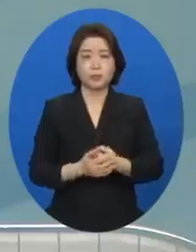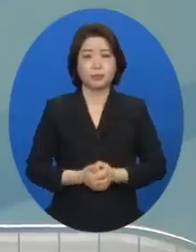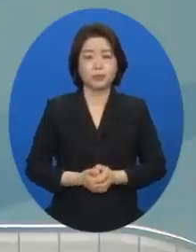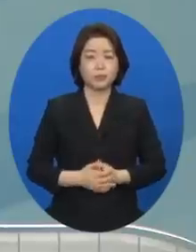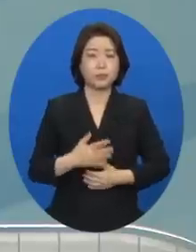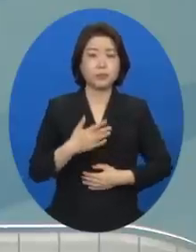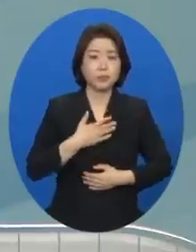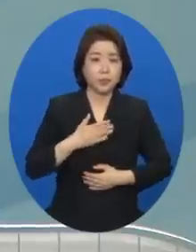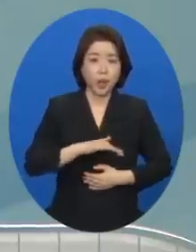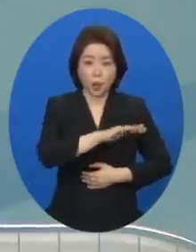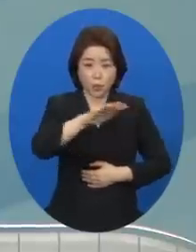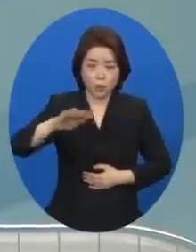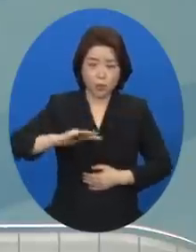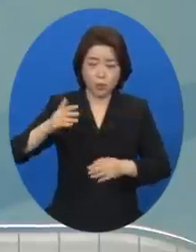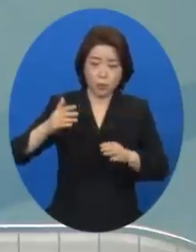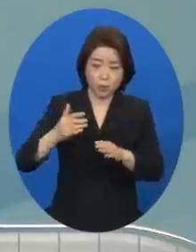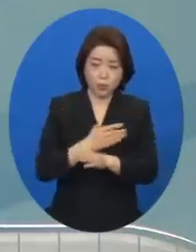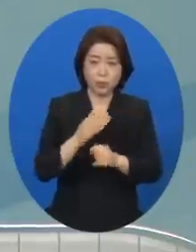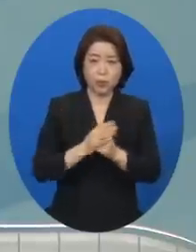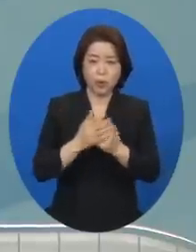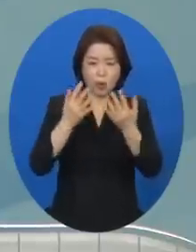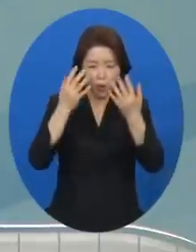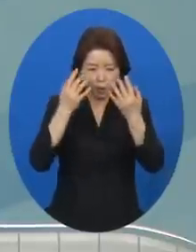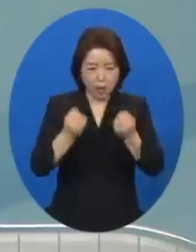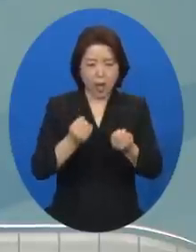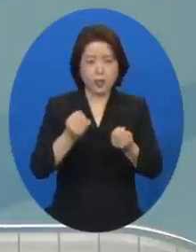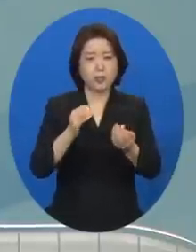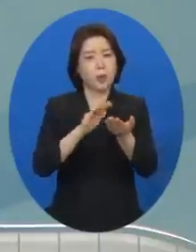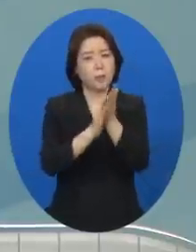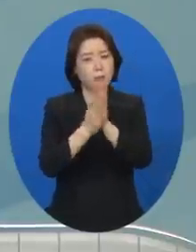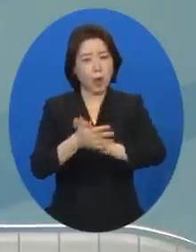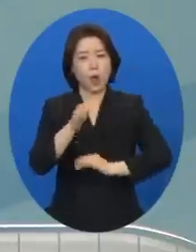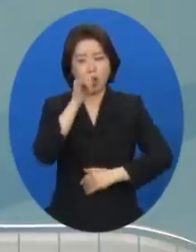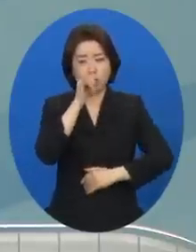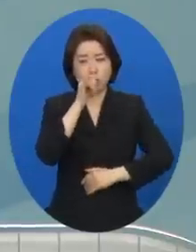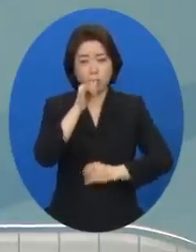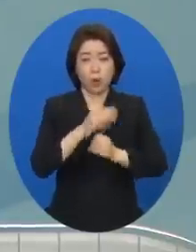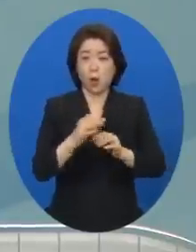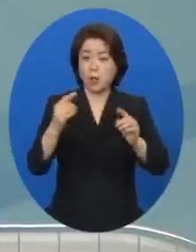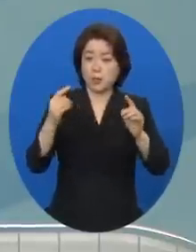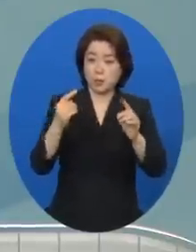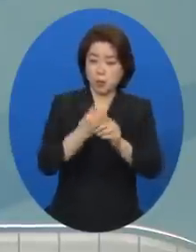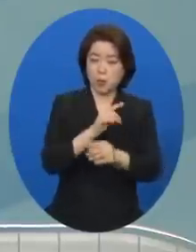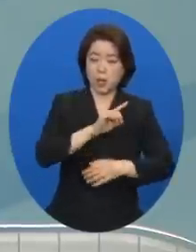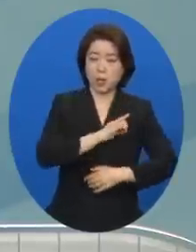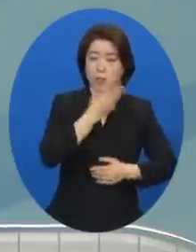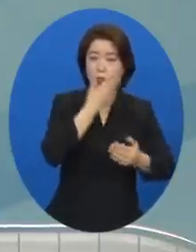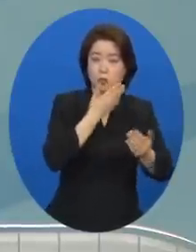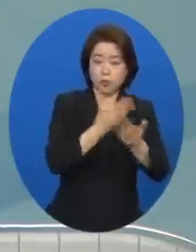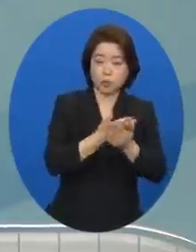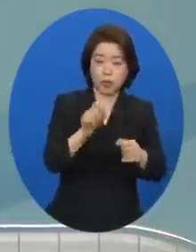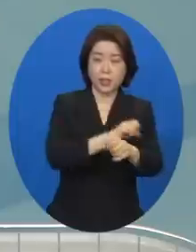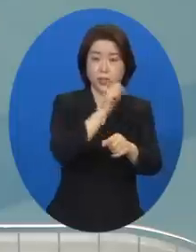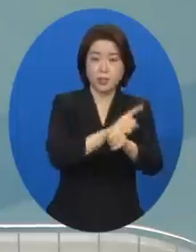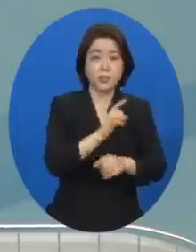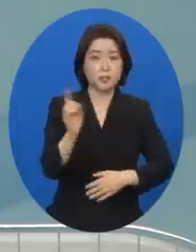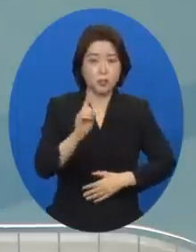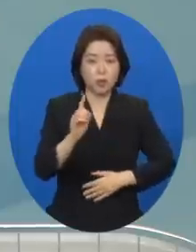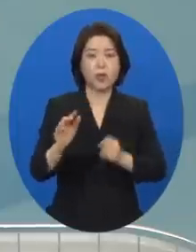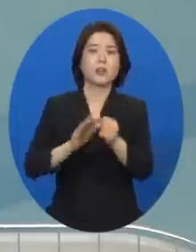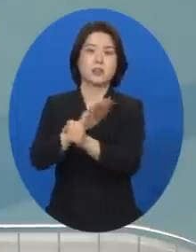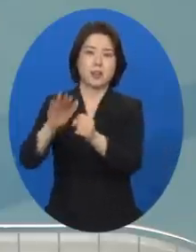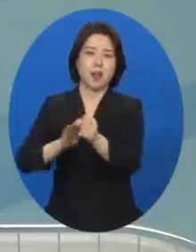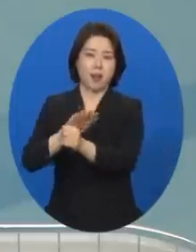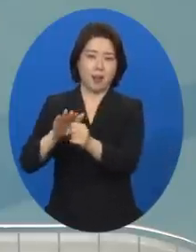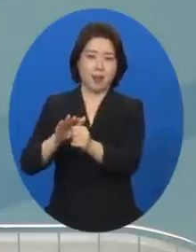우리에게서 반드시 변화가 나타났는데 그 변화의 가장 중요한 특징 2 사랑입니다